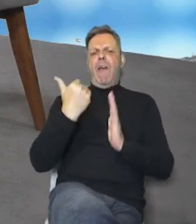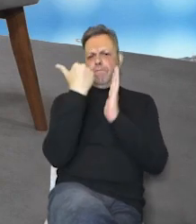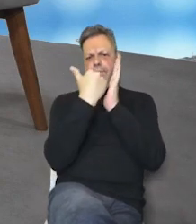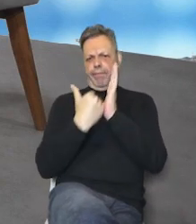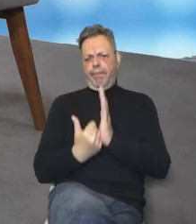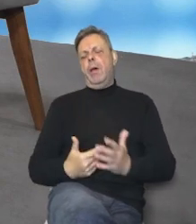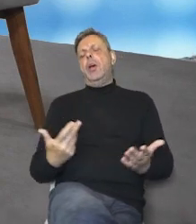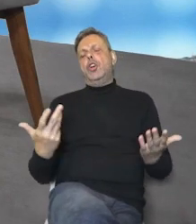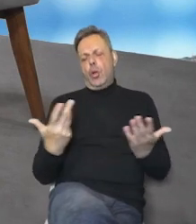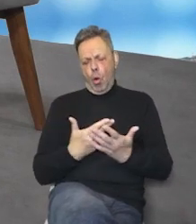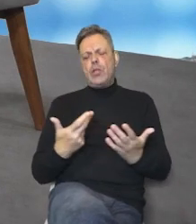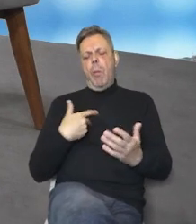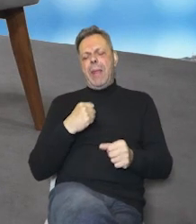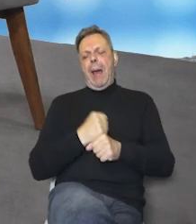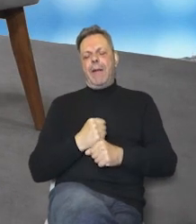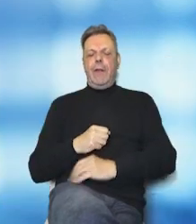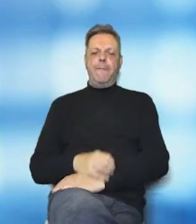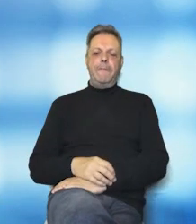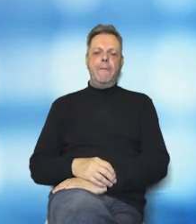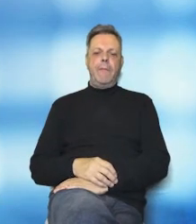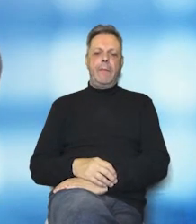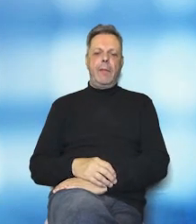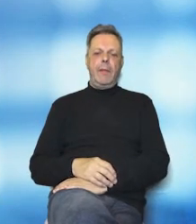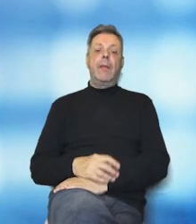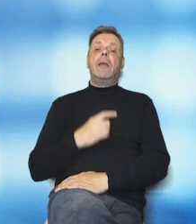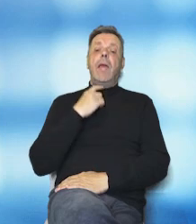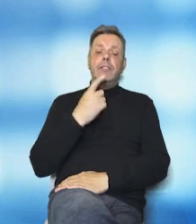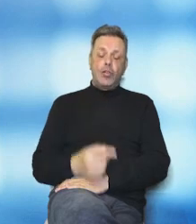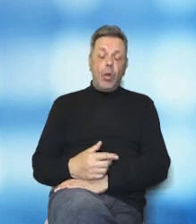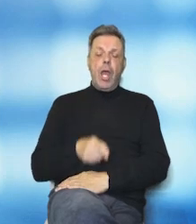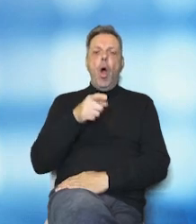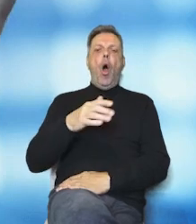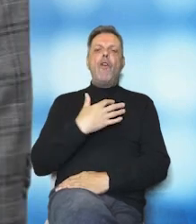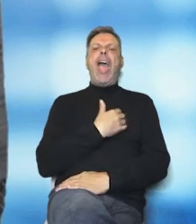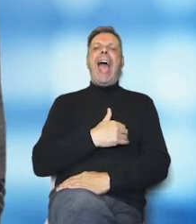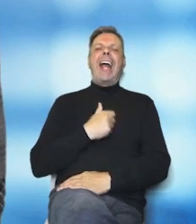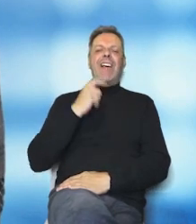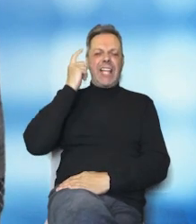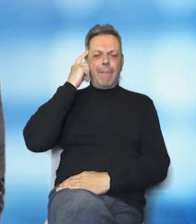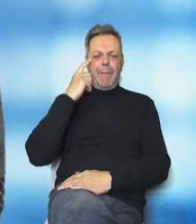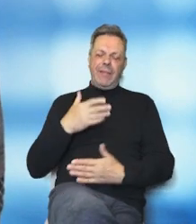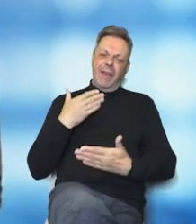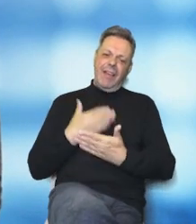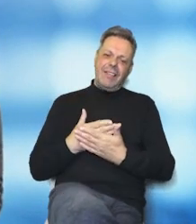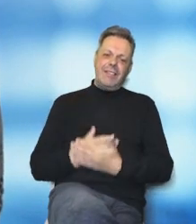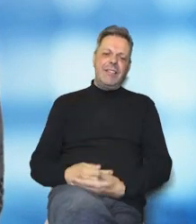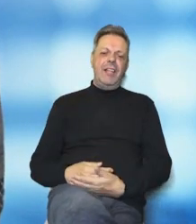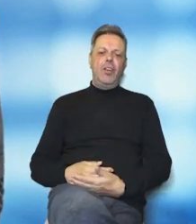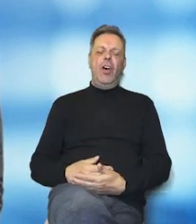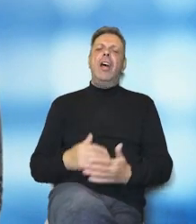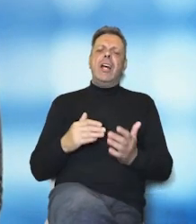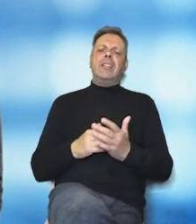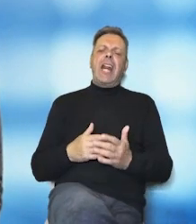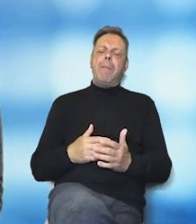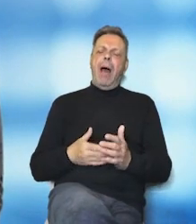smo napravili na Velebitu. Hvala lijepa. A jeste čuli što je hrvatska pamet? Ha? Zato valja malo otići.